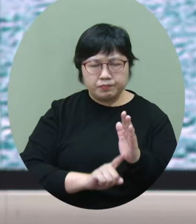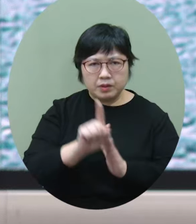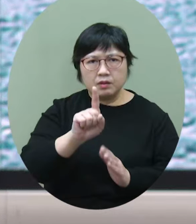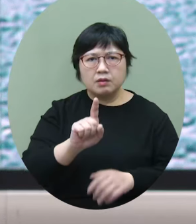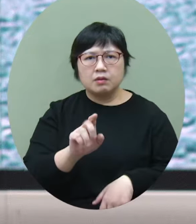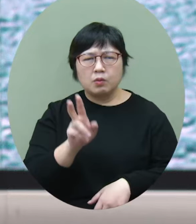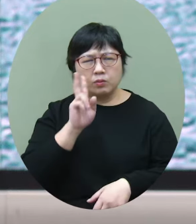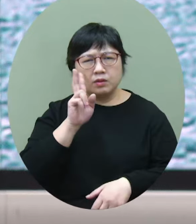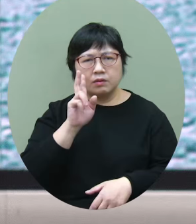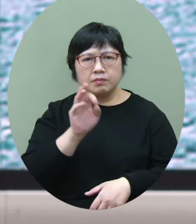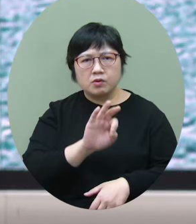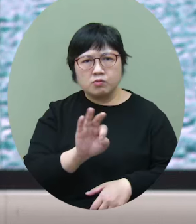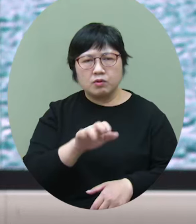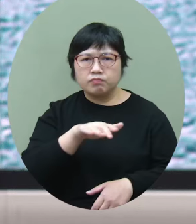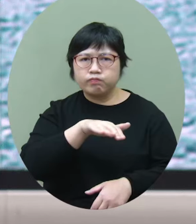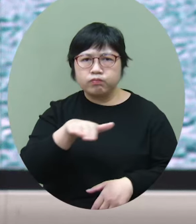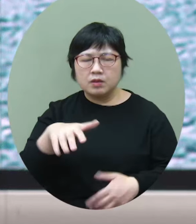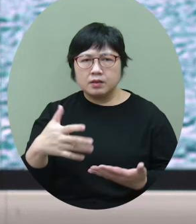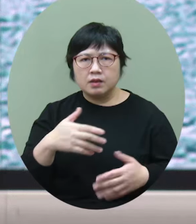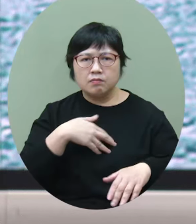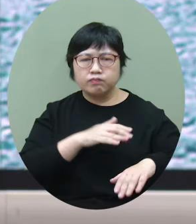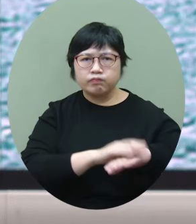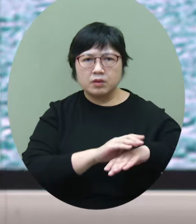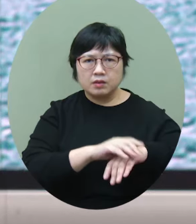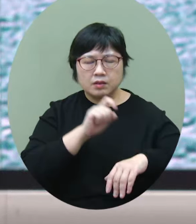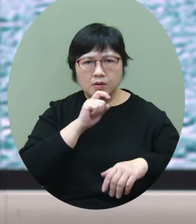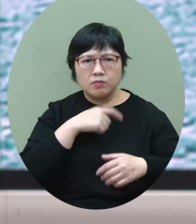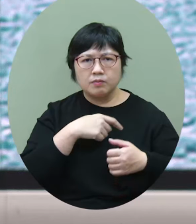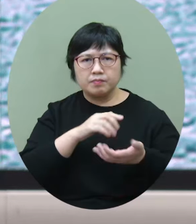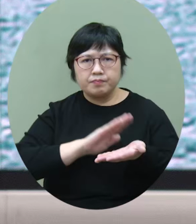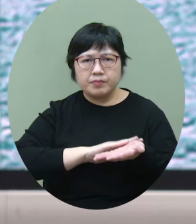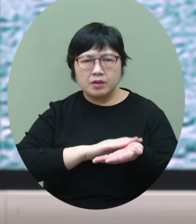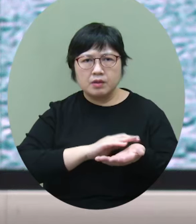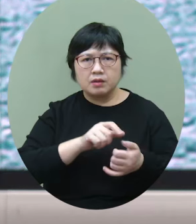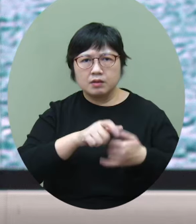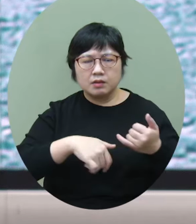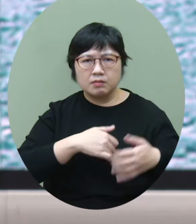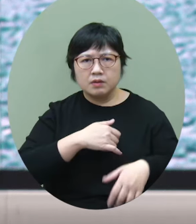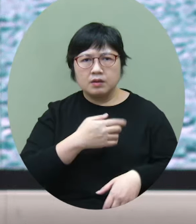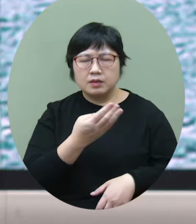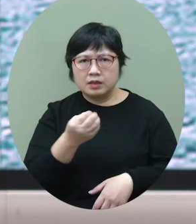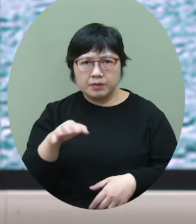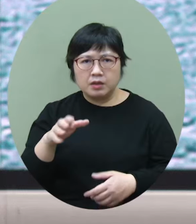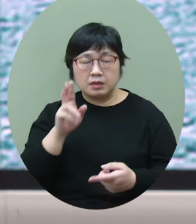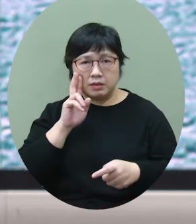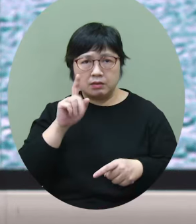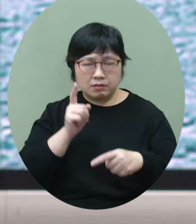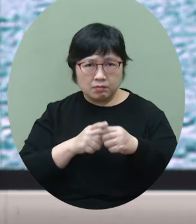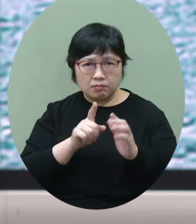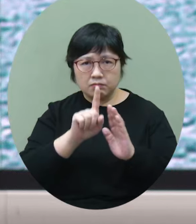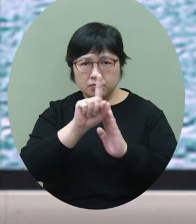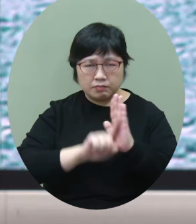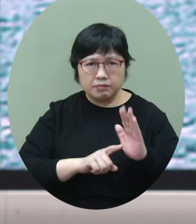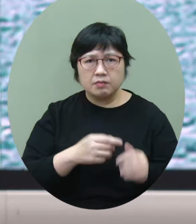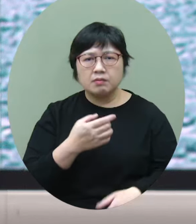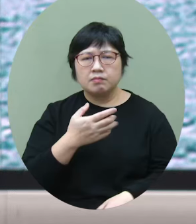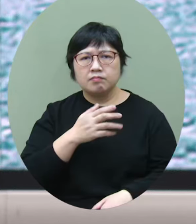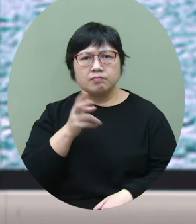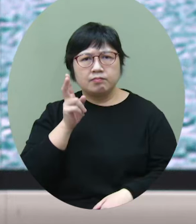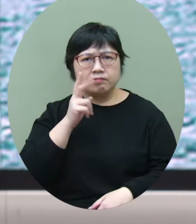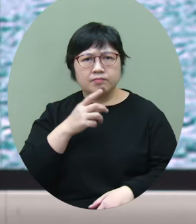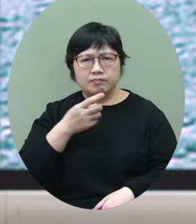初步都有40多宗個案嘅，咁所以都唔係話好明顯向下嗰個情況。咁當然都希望即係疫情